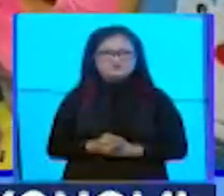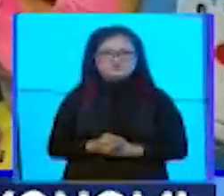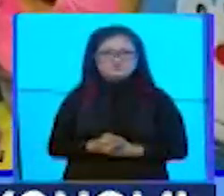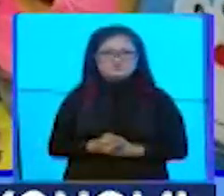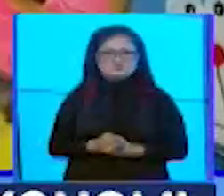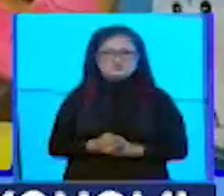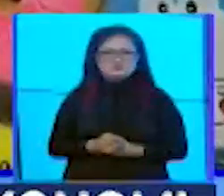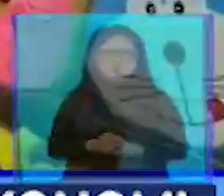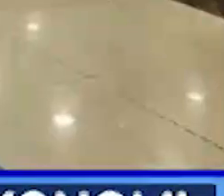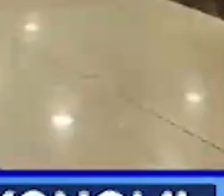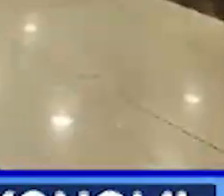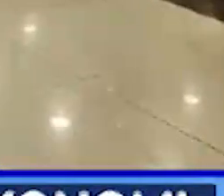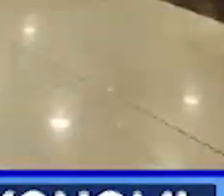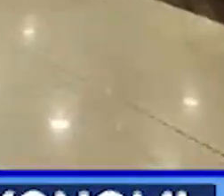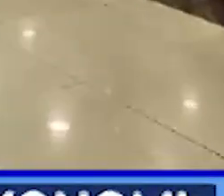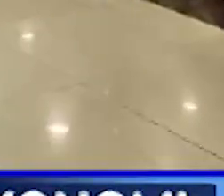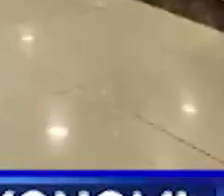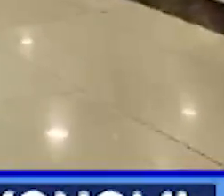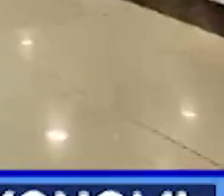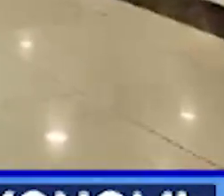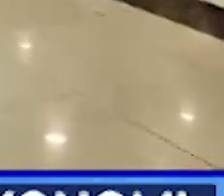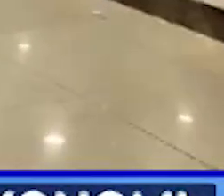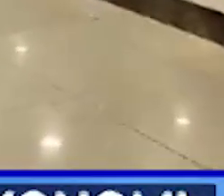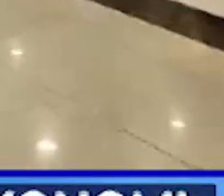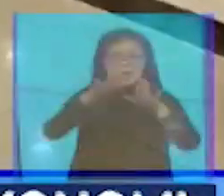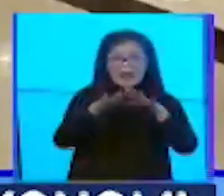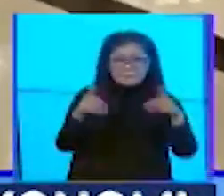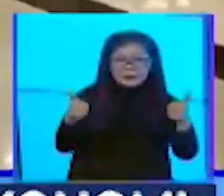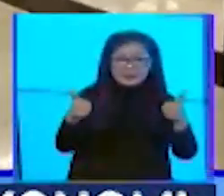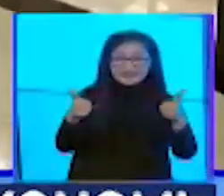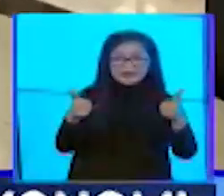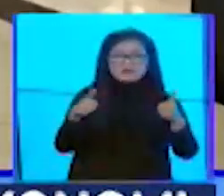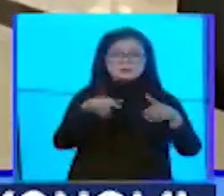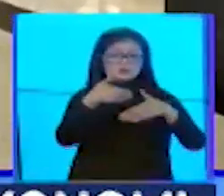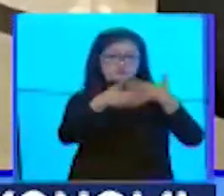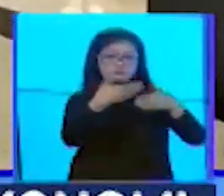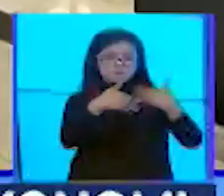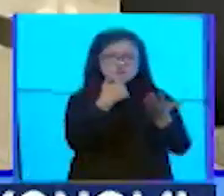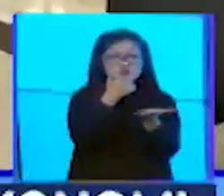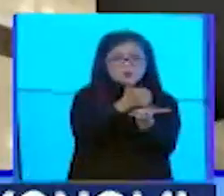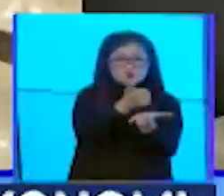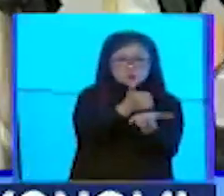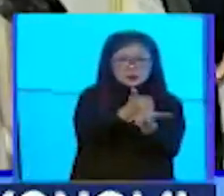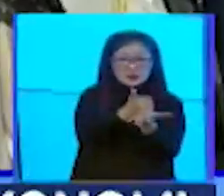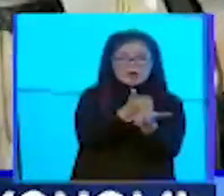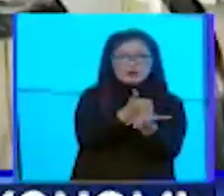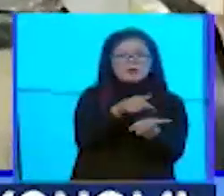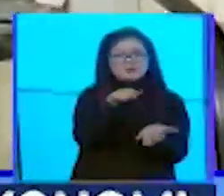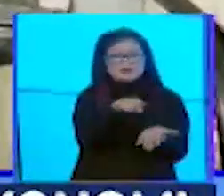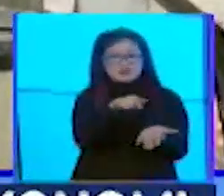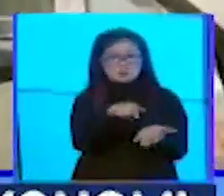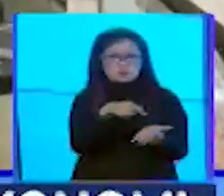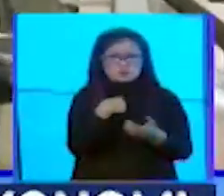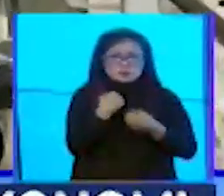daripada di pusat perbelanjaan. Inilah yang juga membuat menghambat tingkat kunjungan tidak bisa bergerak ataupun naik